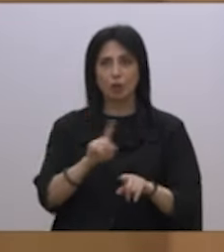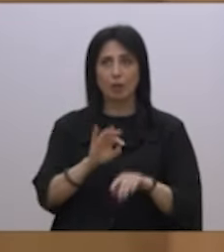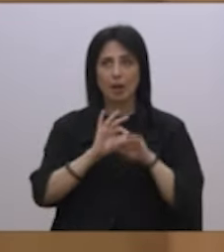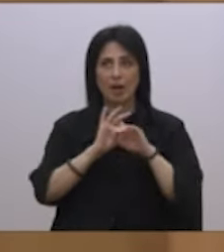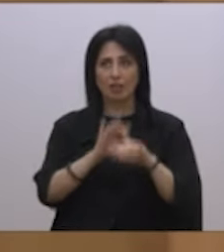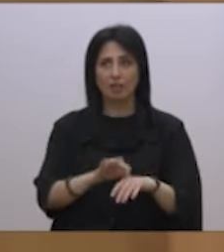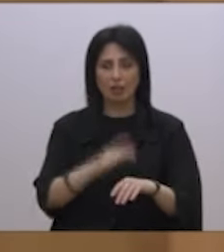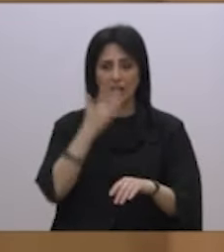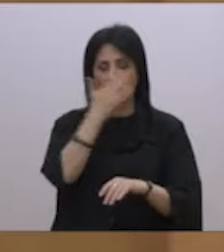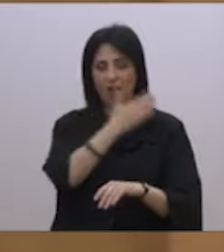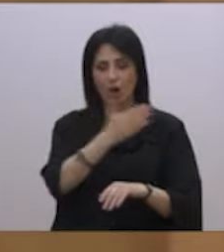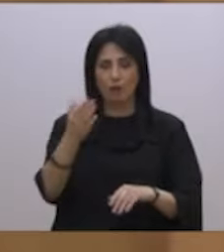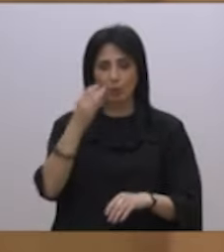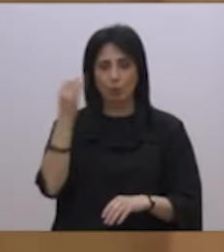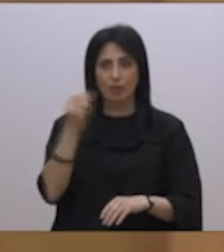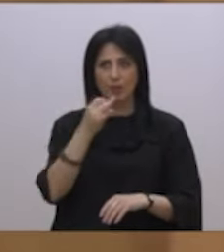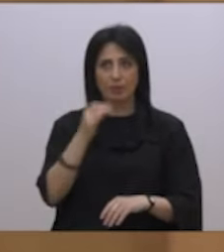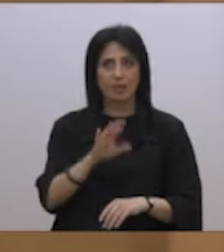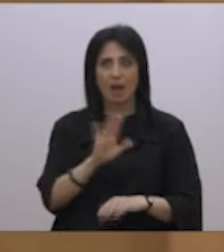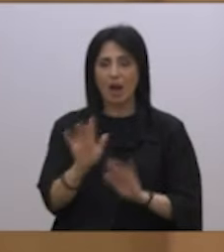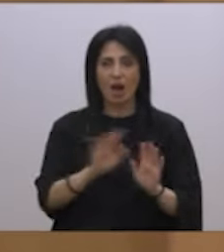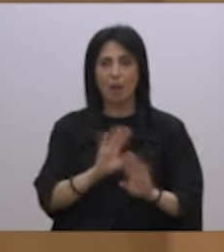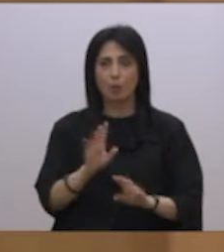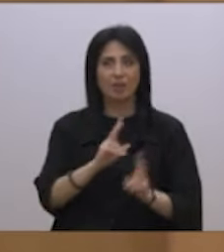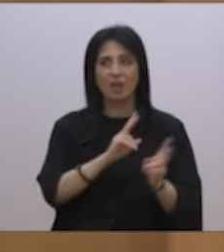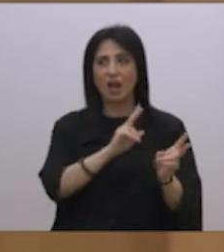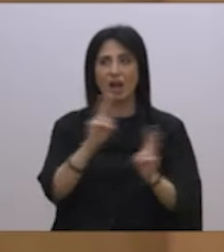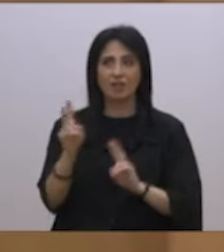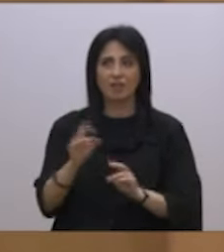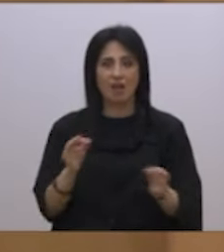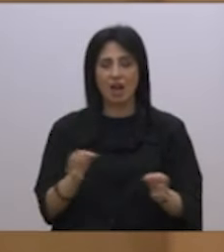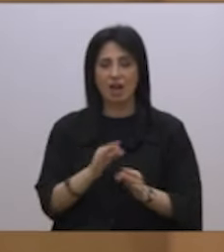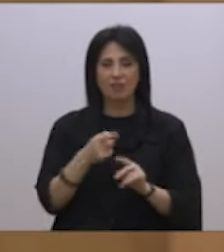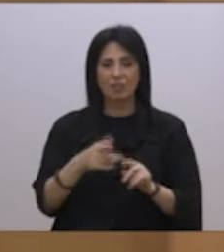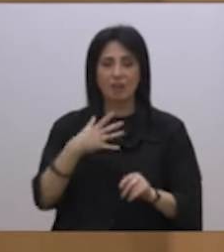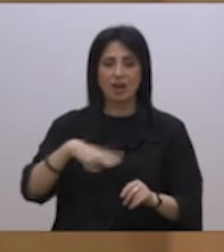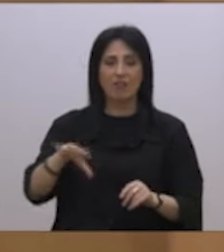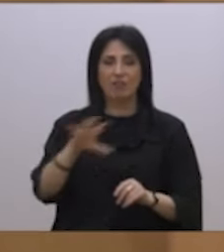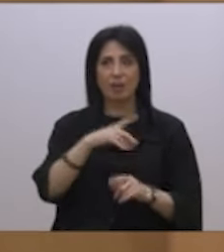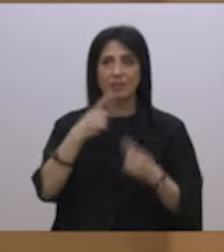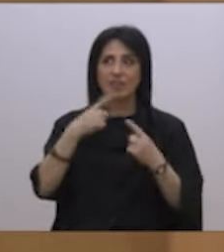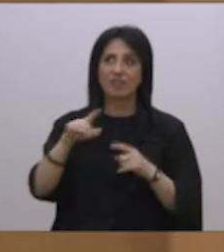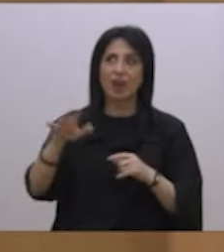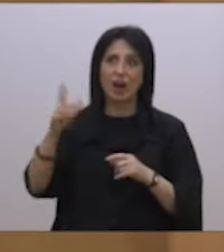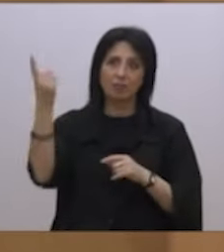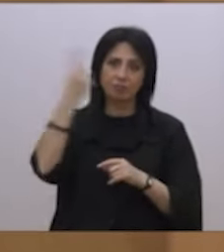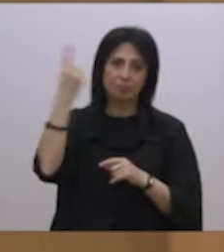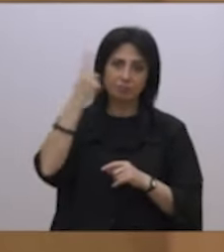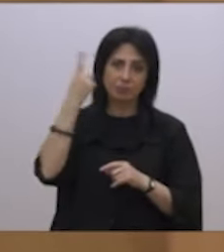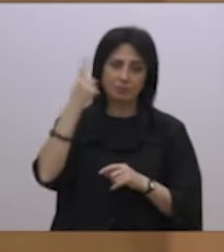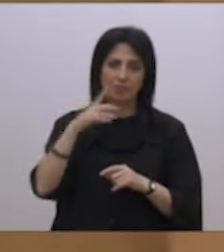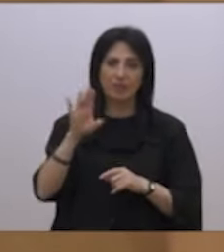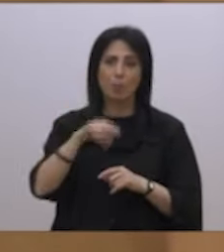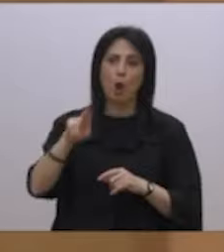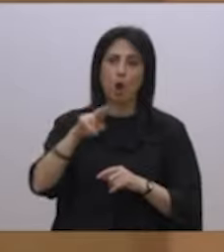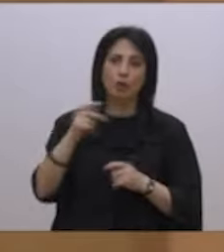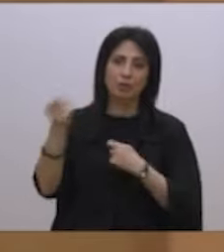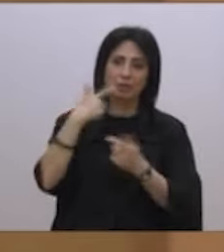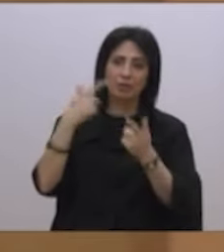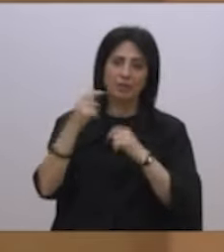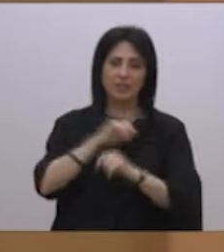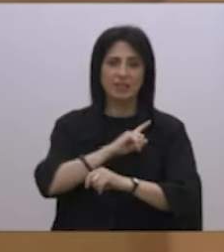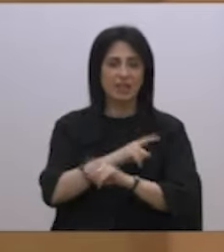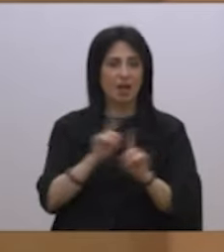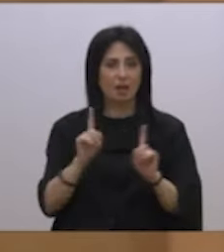ატარებდეს ეროვნულ ინტერესებს და არ მოქმედებდეს არავინ არასდროს ამ ქვეყანაში სხვა ქვეყნების და სხვა ფონდების და სხვა